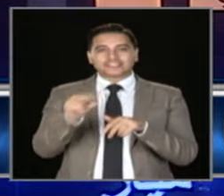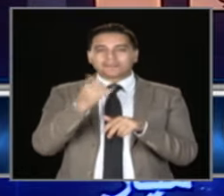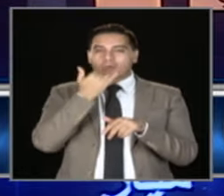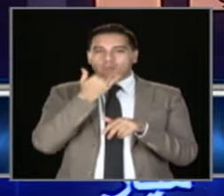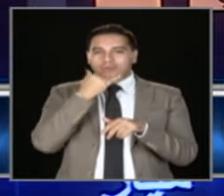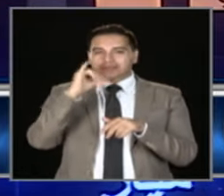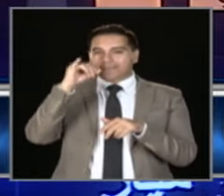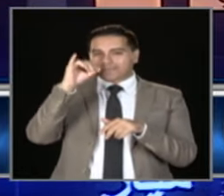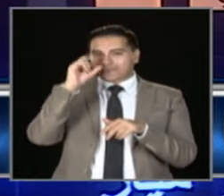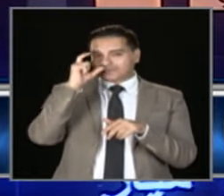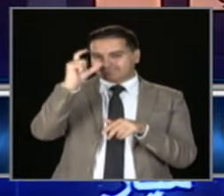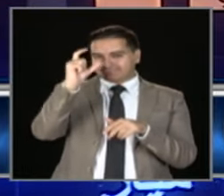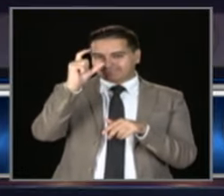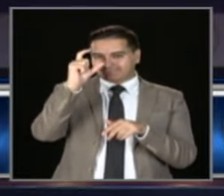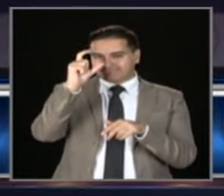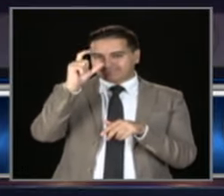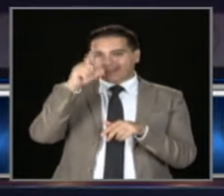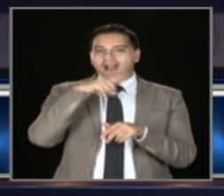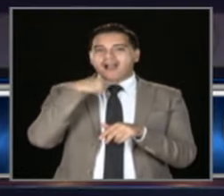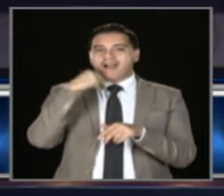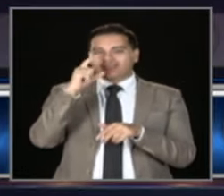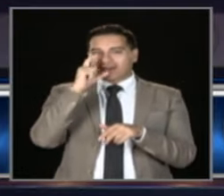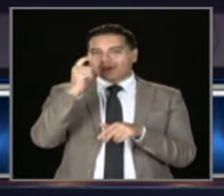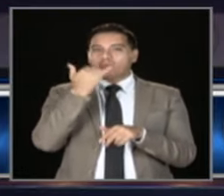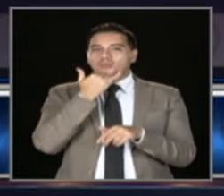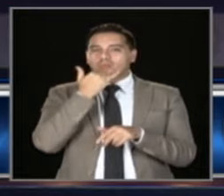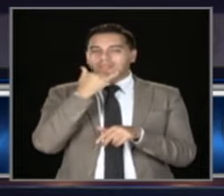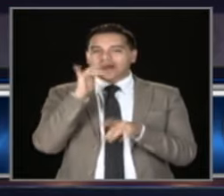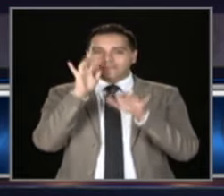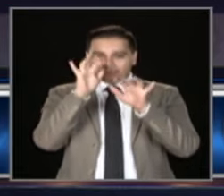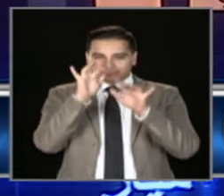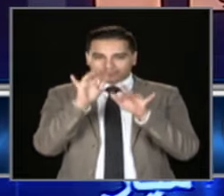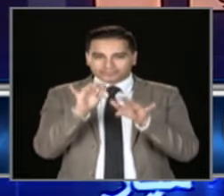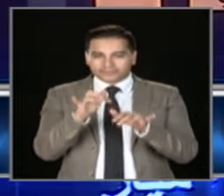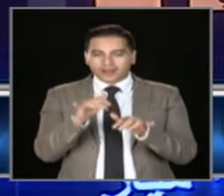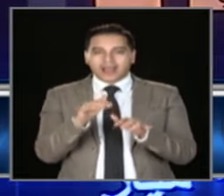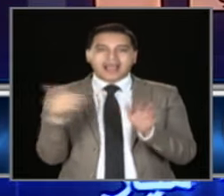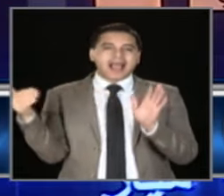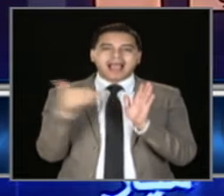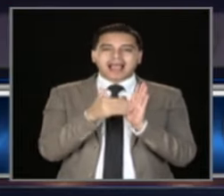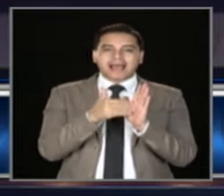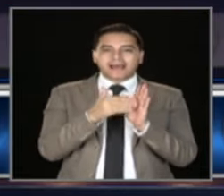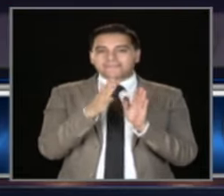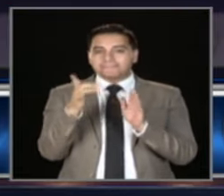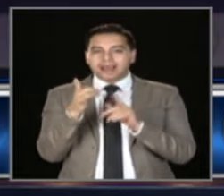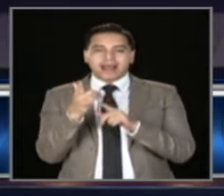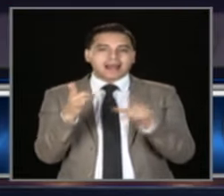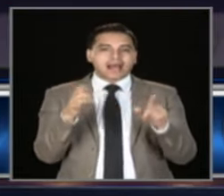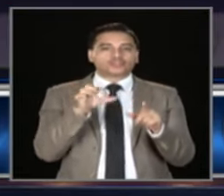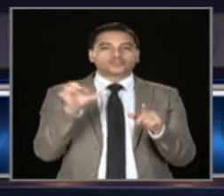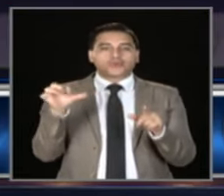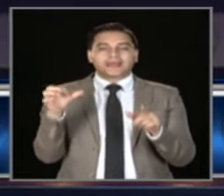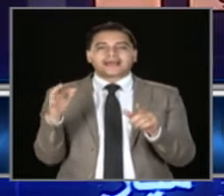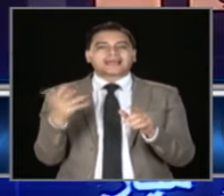2024 اقوللك حاجه هساعدك رقم مقفول من 100 ل